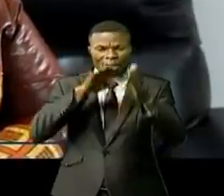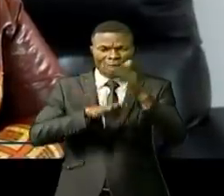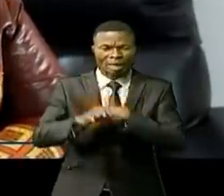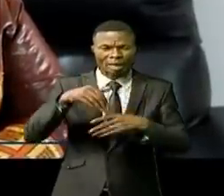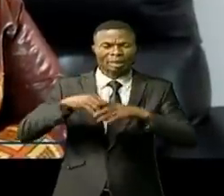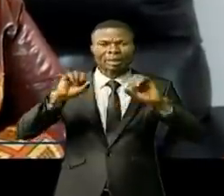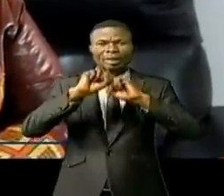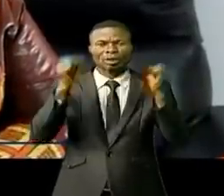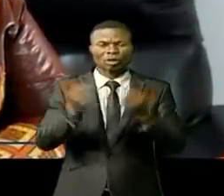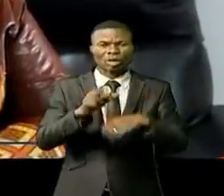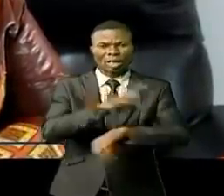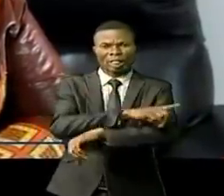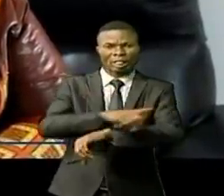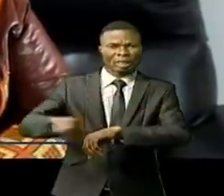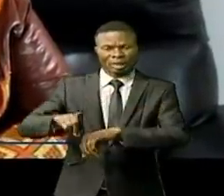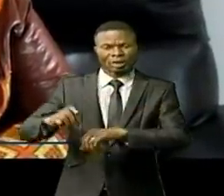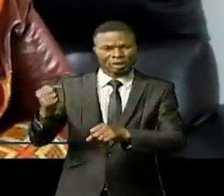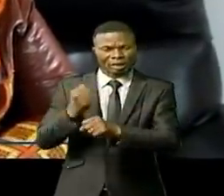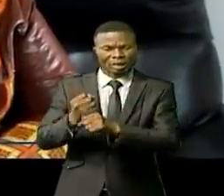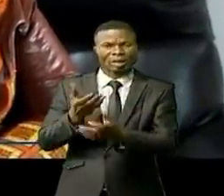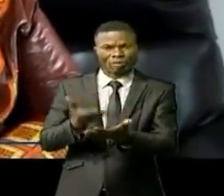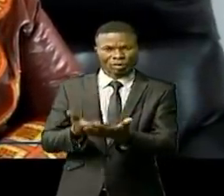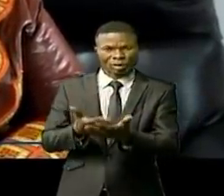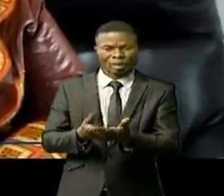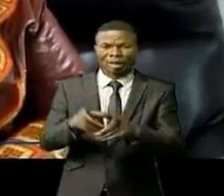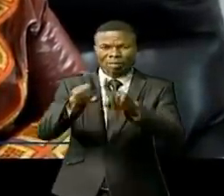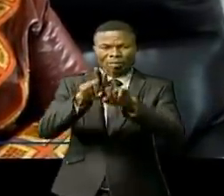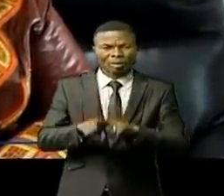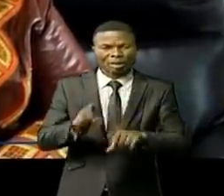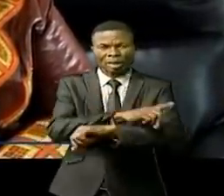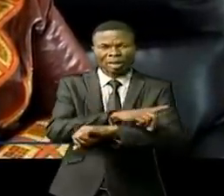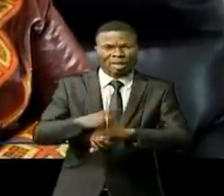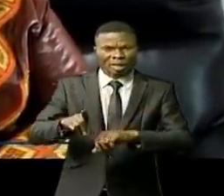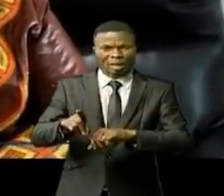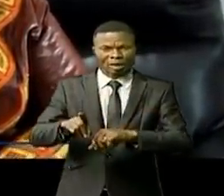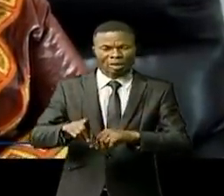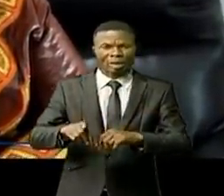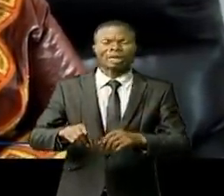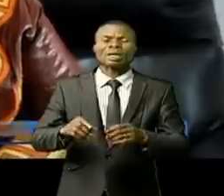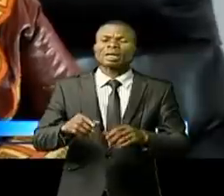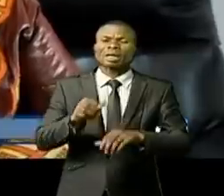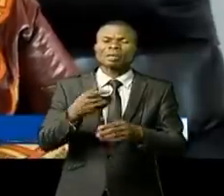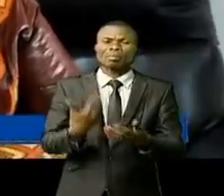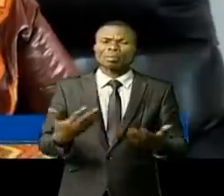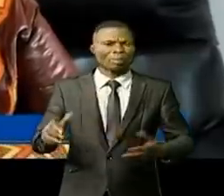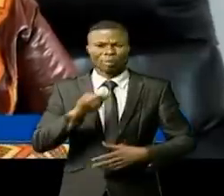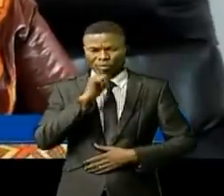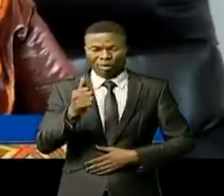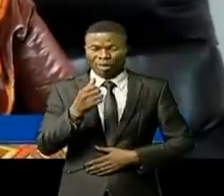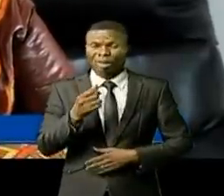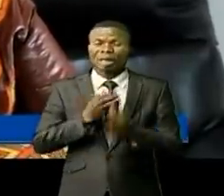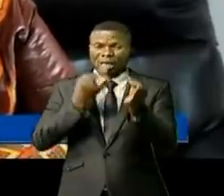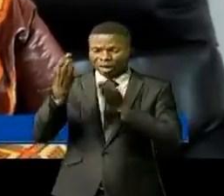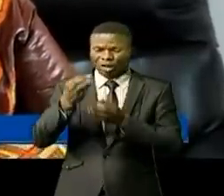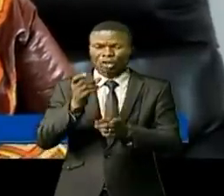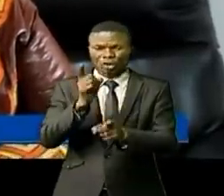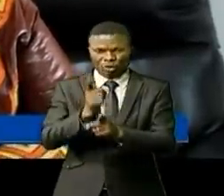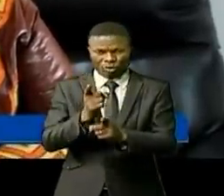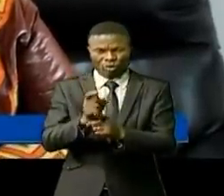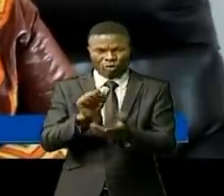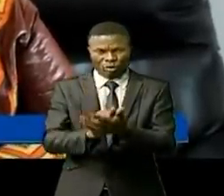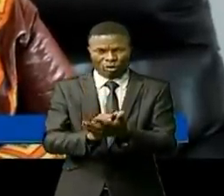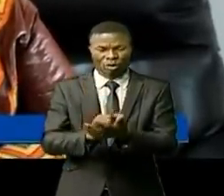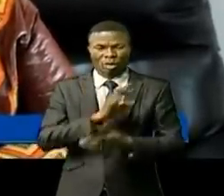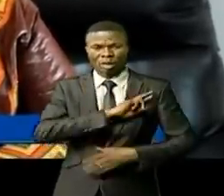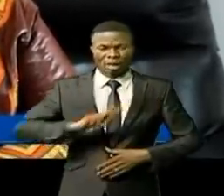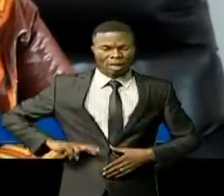une administration des services plutôt qu'une administration administrative. Et moi je leur ai dit, c'est ça aussi que nous RDC